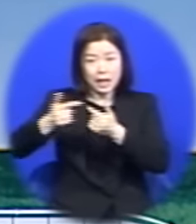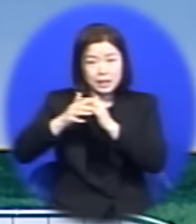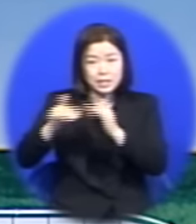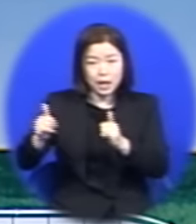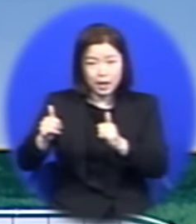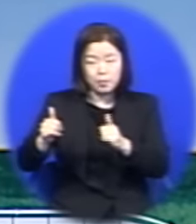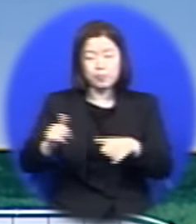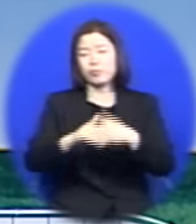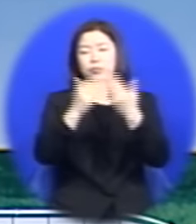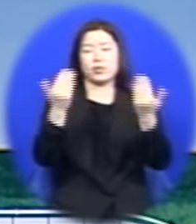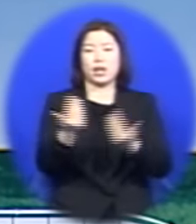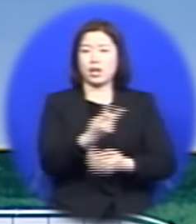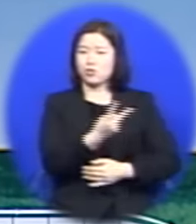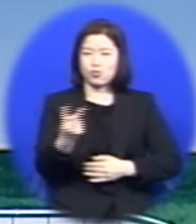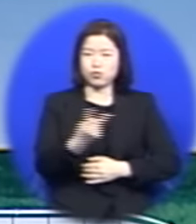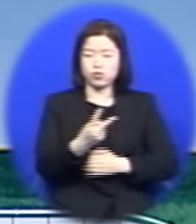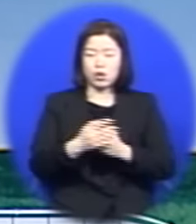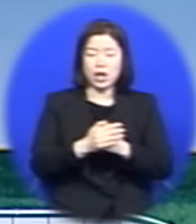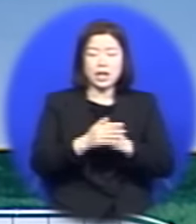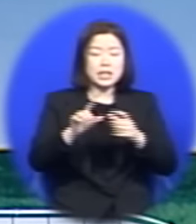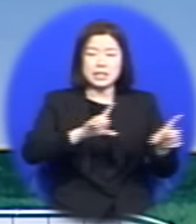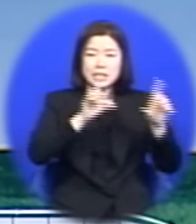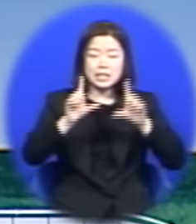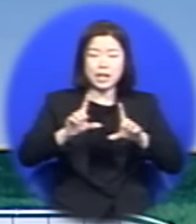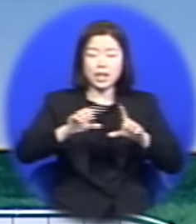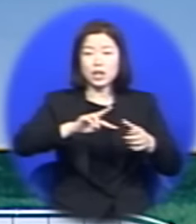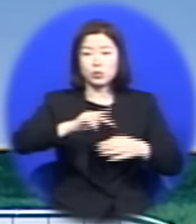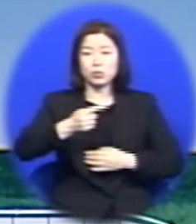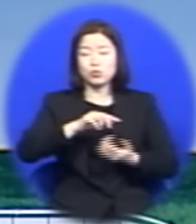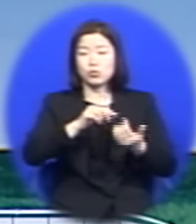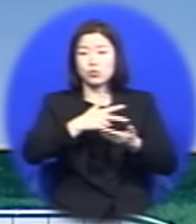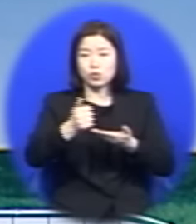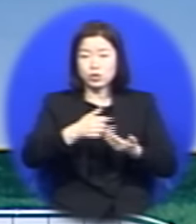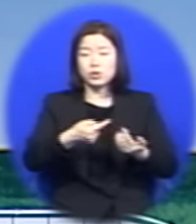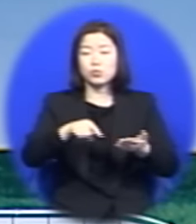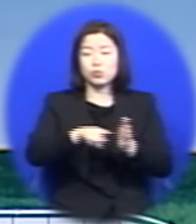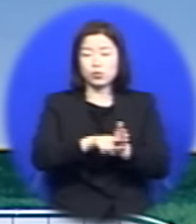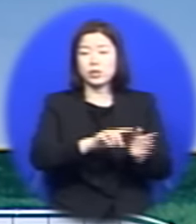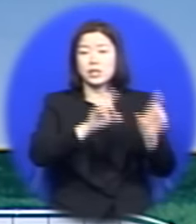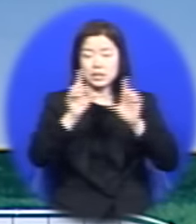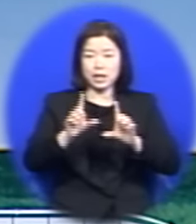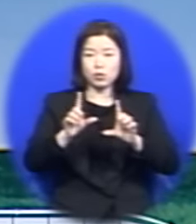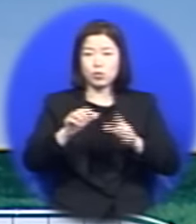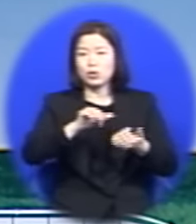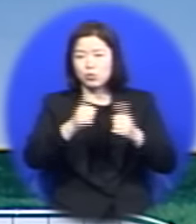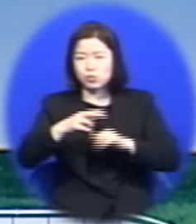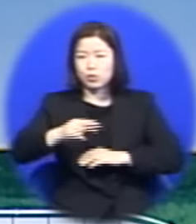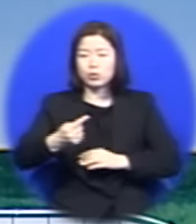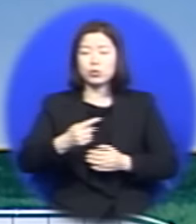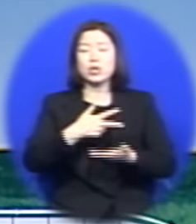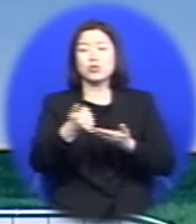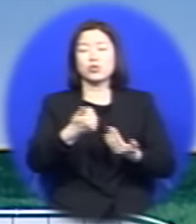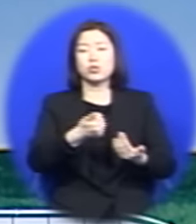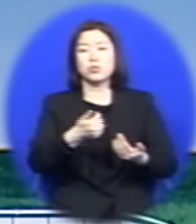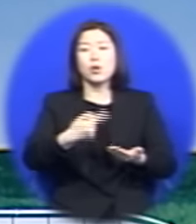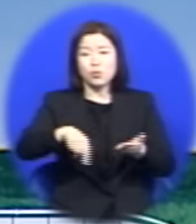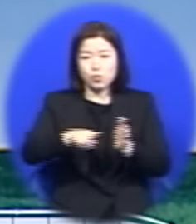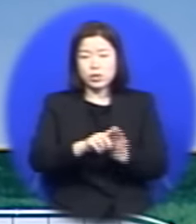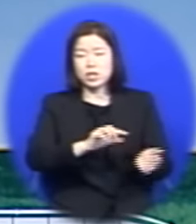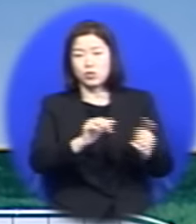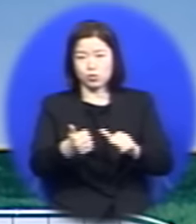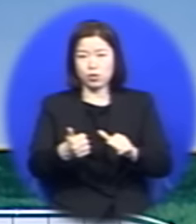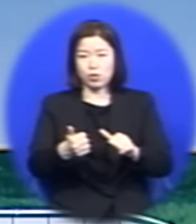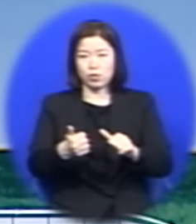다 살아도 주님을 위해서 살고 죽어도 주님을 위해서 죽겠다는 사람들이라는 거예요. 7절, 8절에 보면